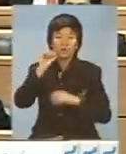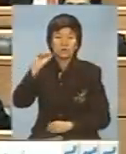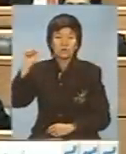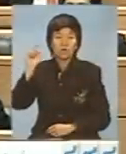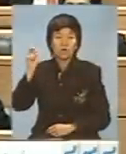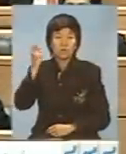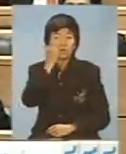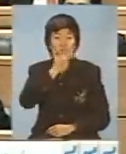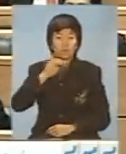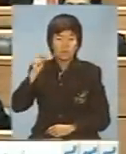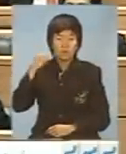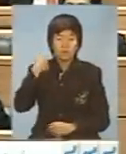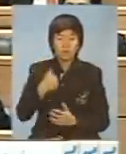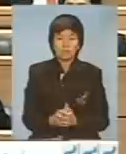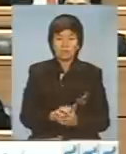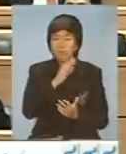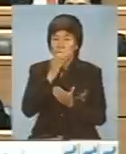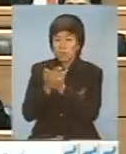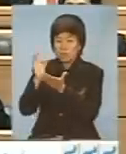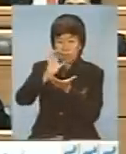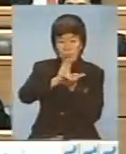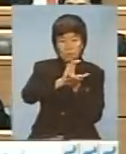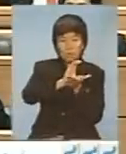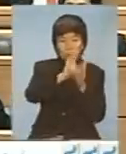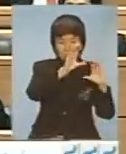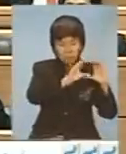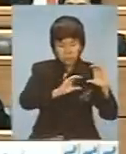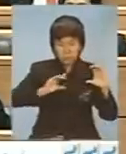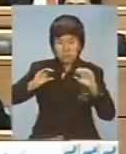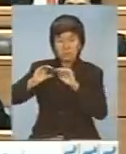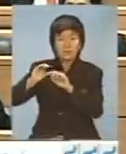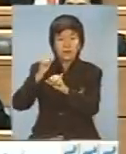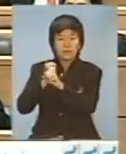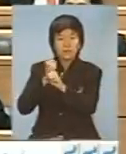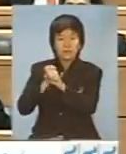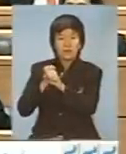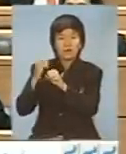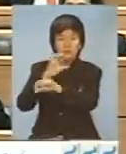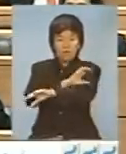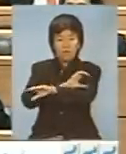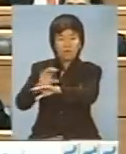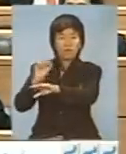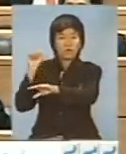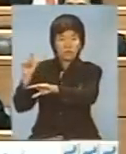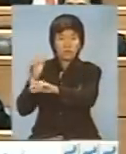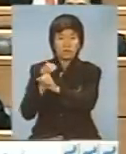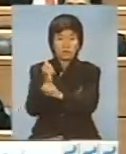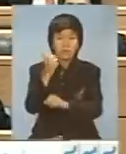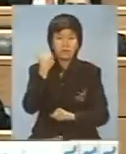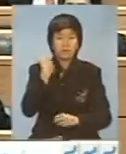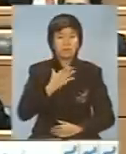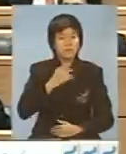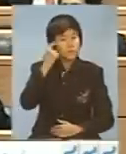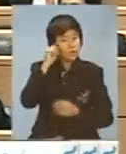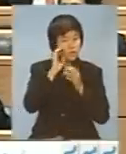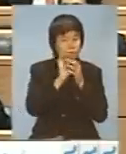ากมีเงินเหลือก็นำมาก่อสร้างรถไฟความเร็วสูงท่านประธานครับผมเป็นห่วงเรื่องราคาค่าก่อสร้